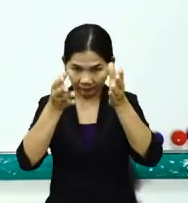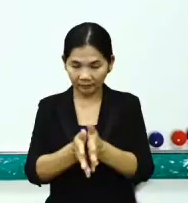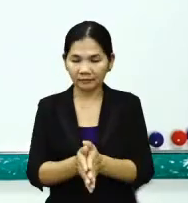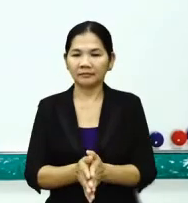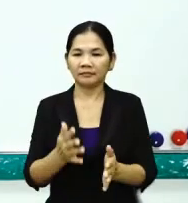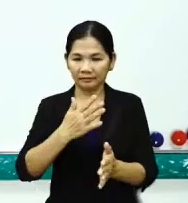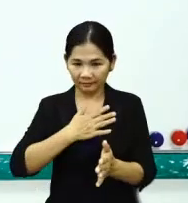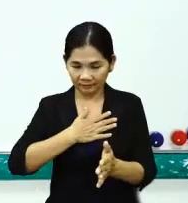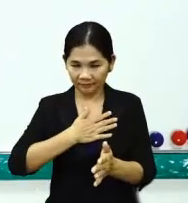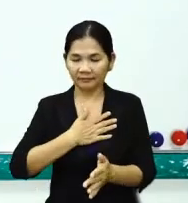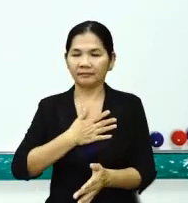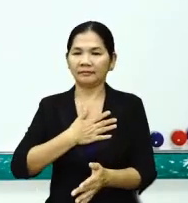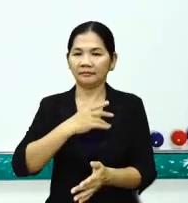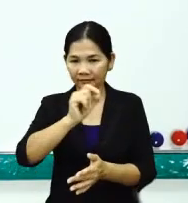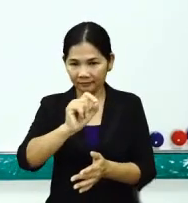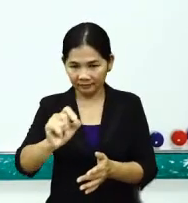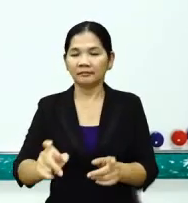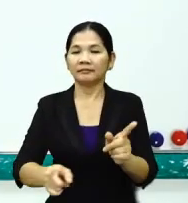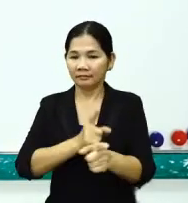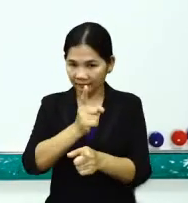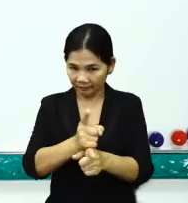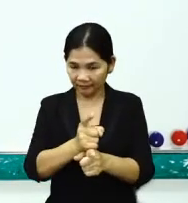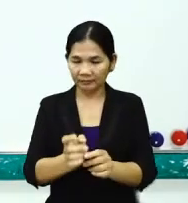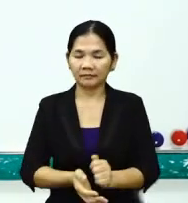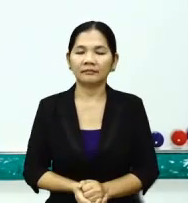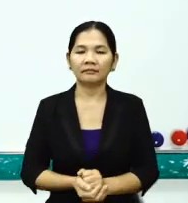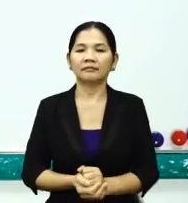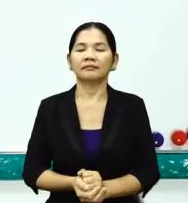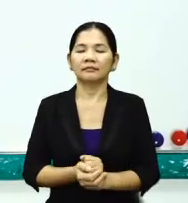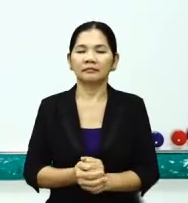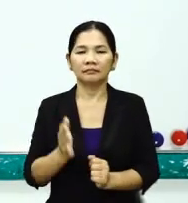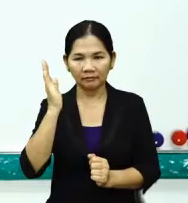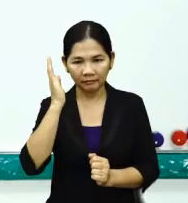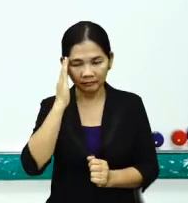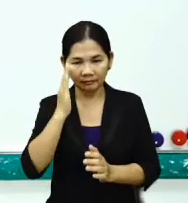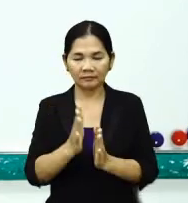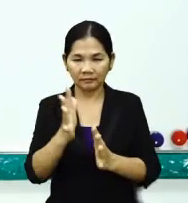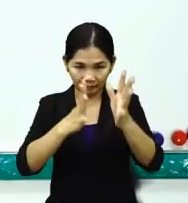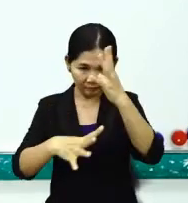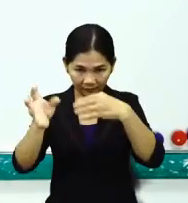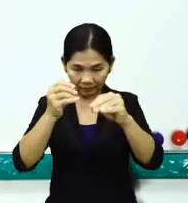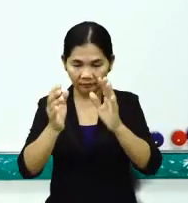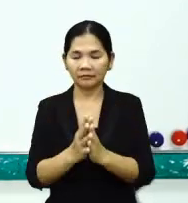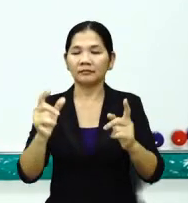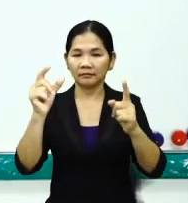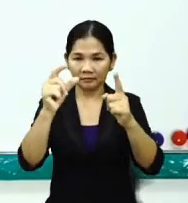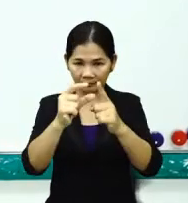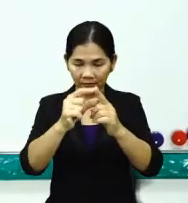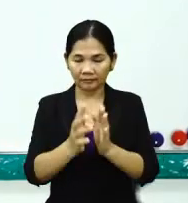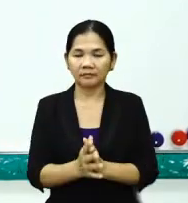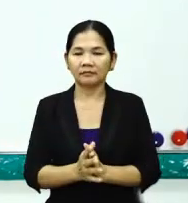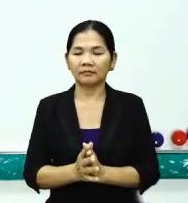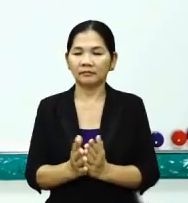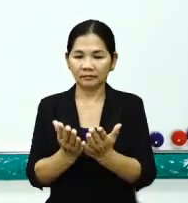nặng ọc nia và có thể sạch sẽ nặng ban tâm trời nặng ọc nia để xa dưỡng bán chà sạch xa là lửa cà rình phía chà ca an là tập bọt cà phê